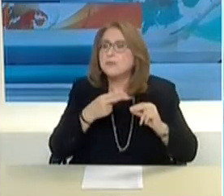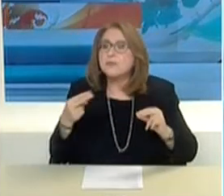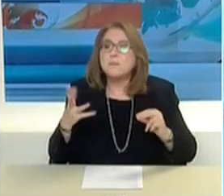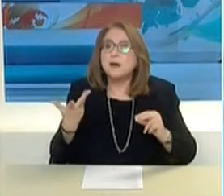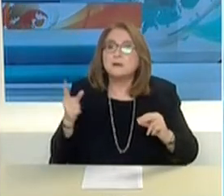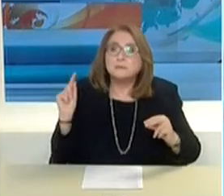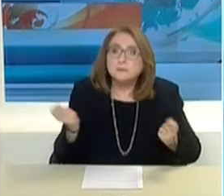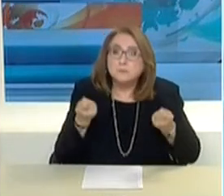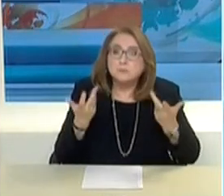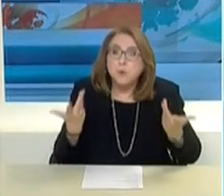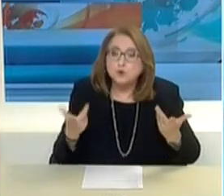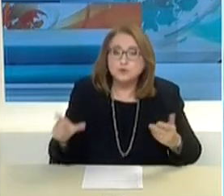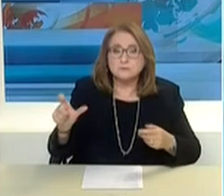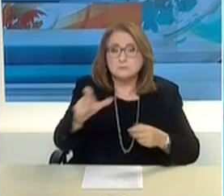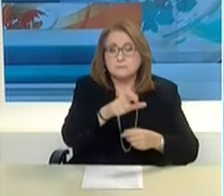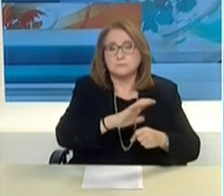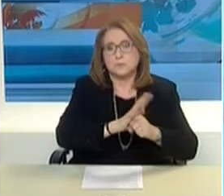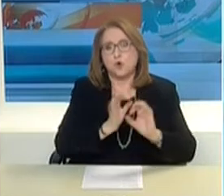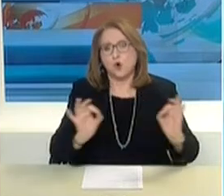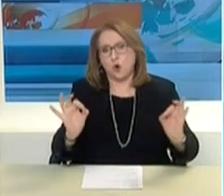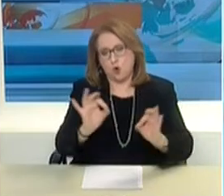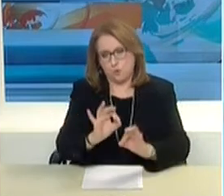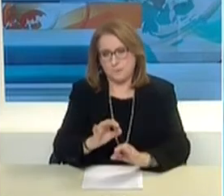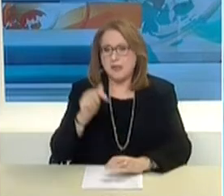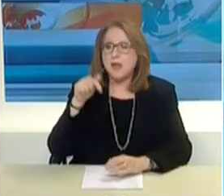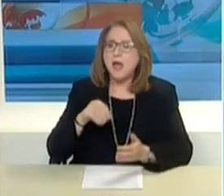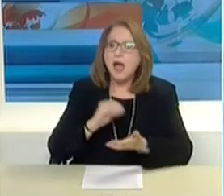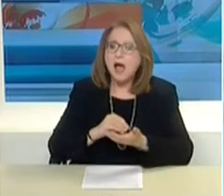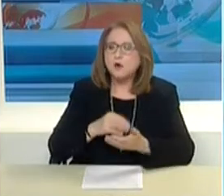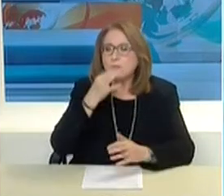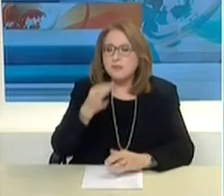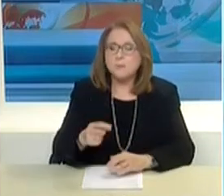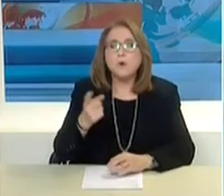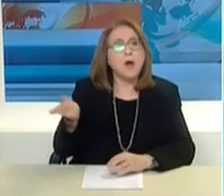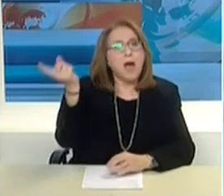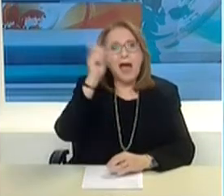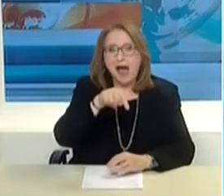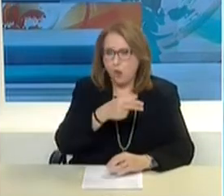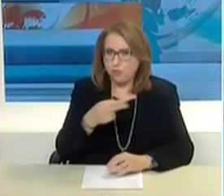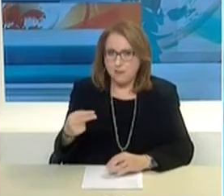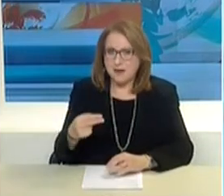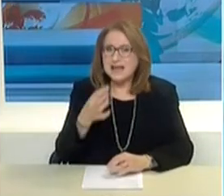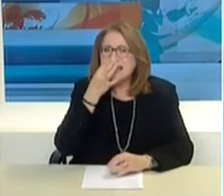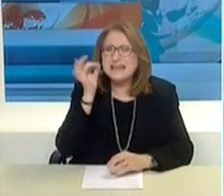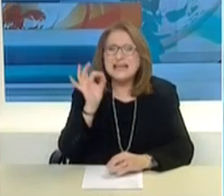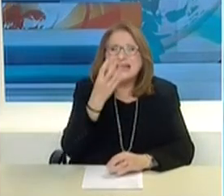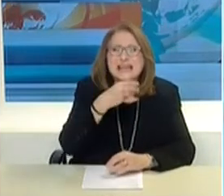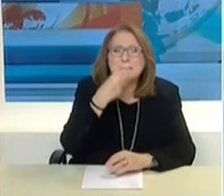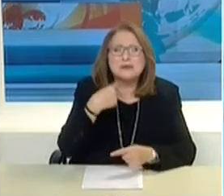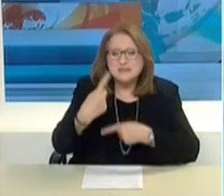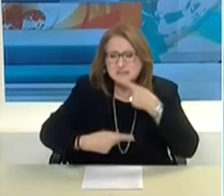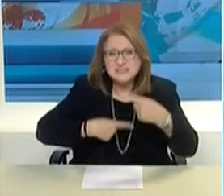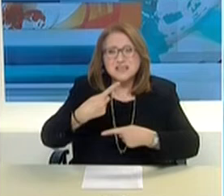Θα τελειώσω με μια αναφορά στον ιό της γρίπης. Έναν παγκόσμιο φωνιά με